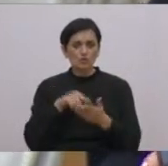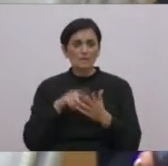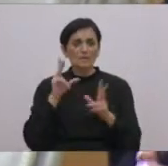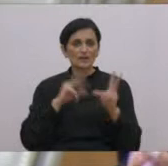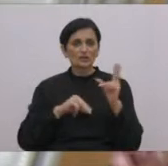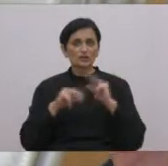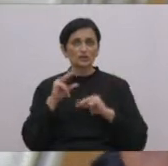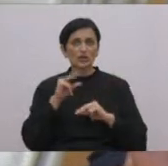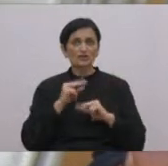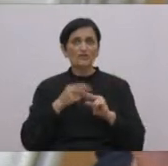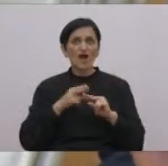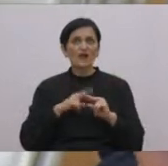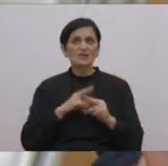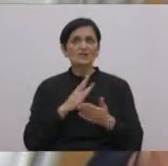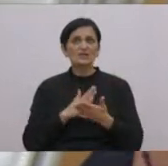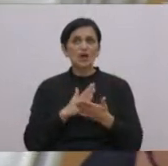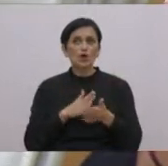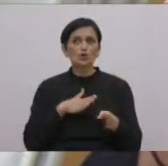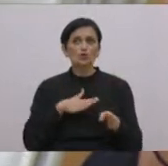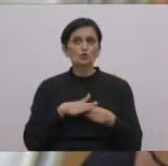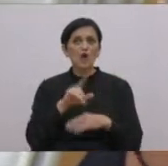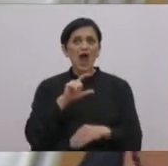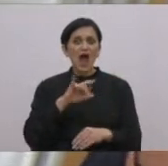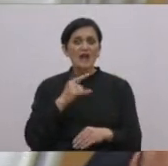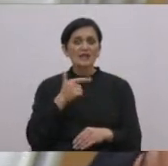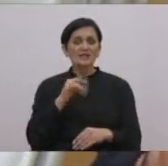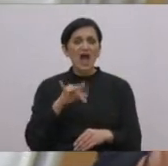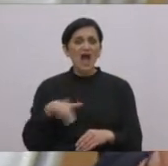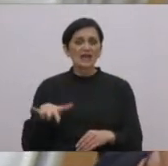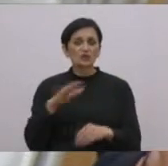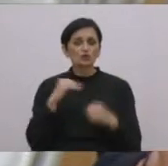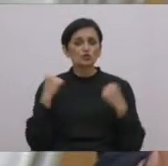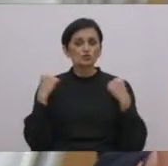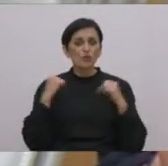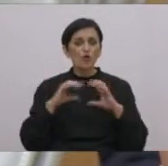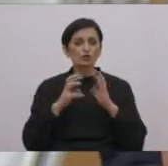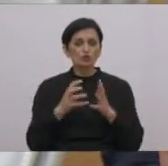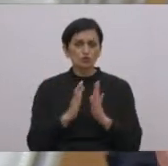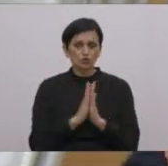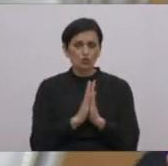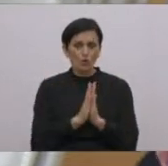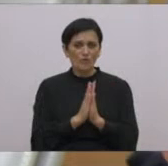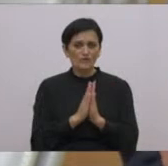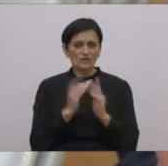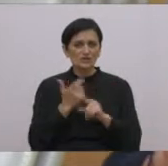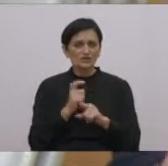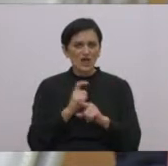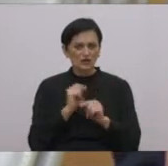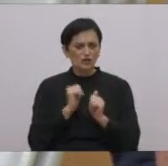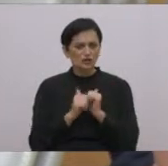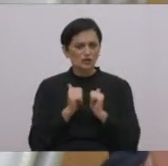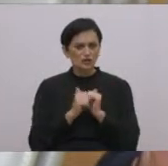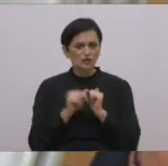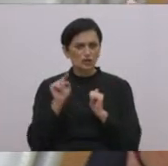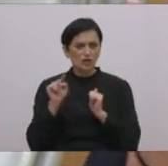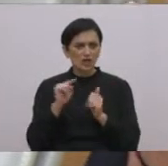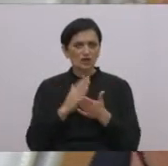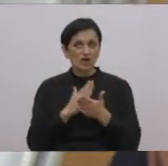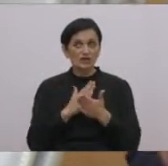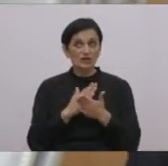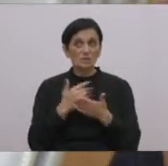trom, SRS srulia, de ergenetist, honda, srulia, sportul, samparos, honda, romelicic, zahania, șiratarie. Mi-am